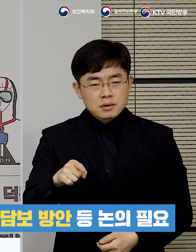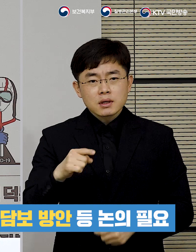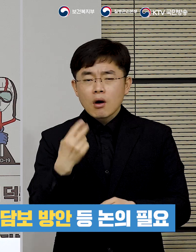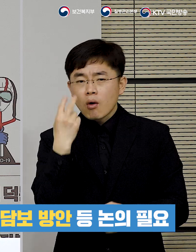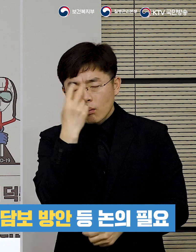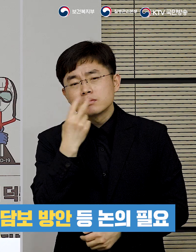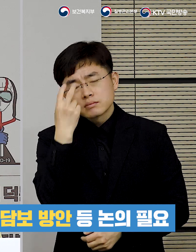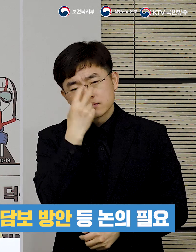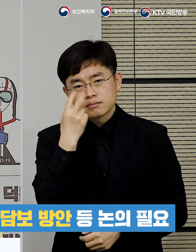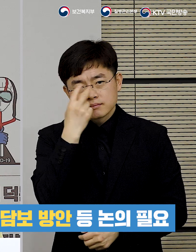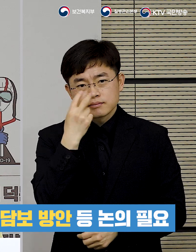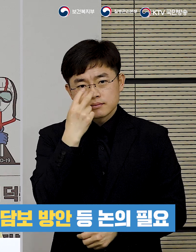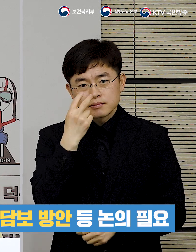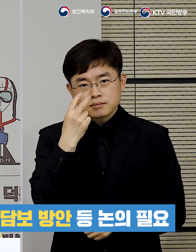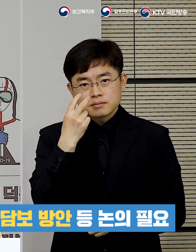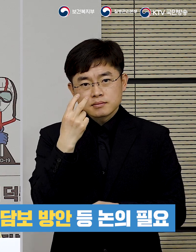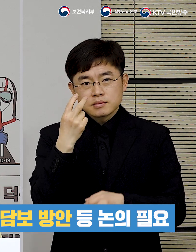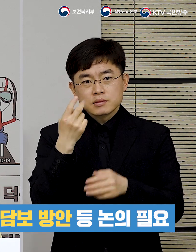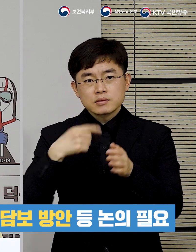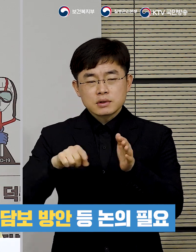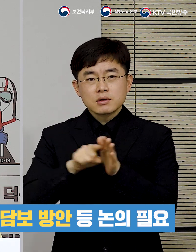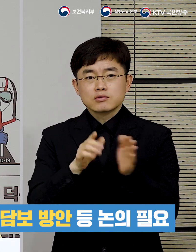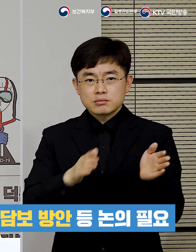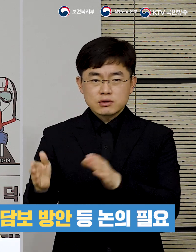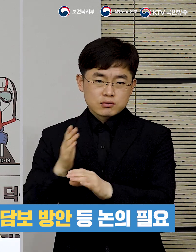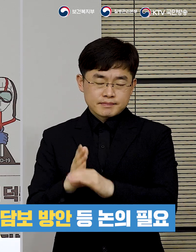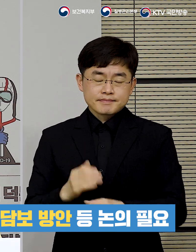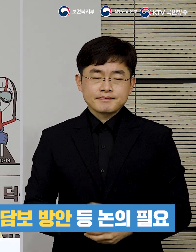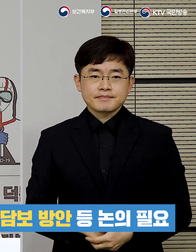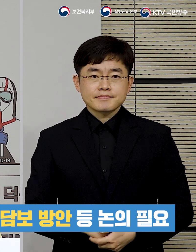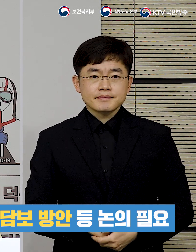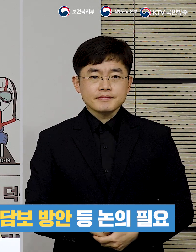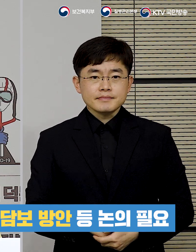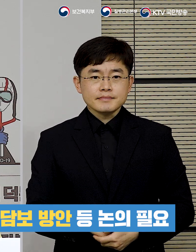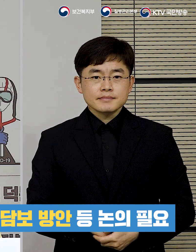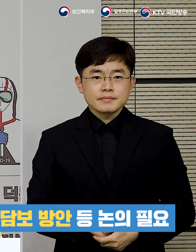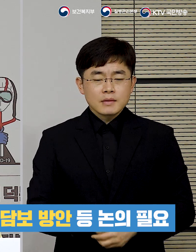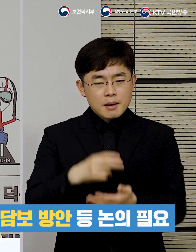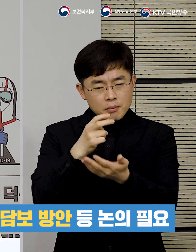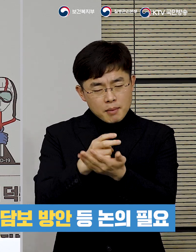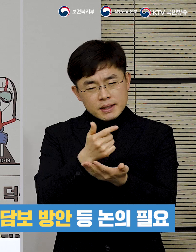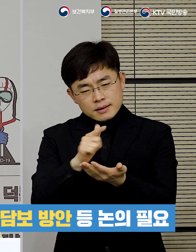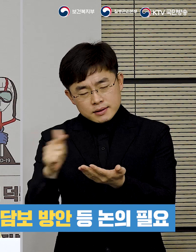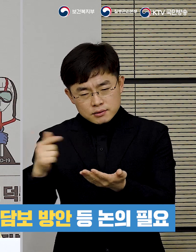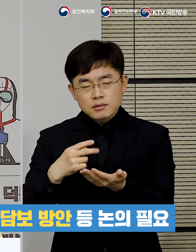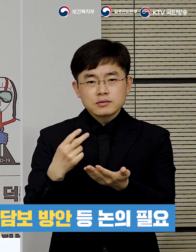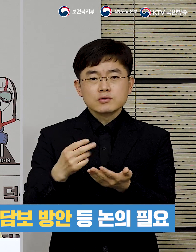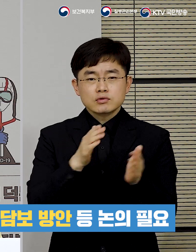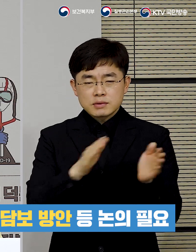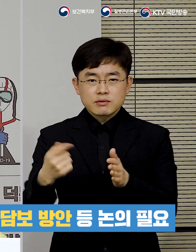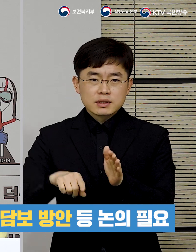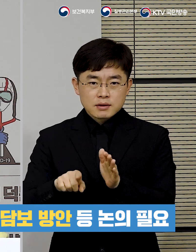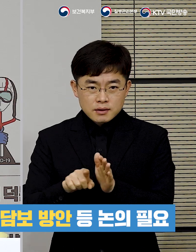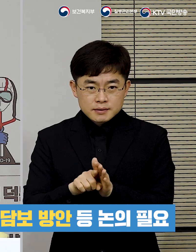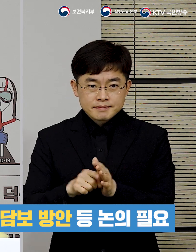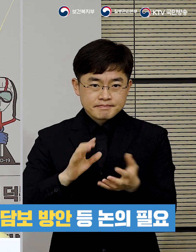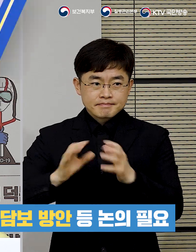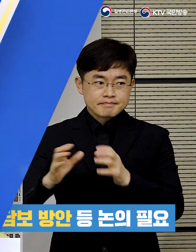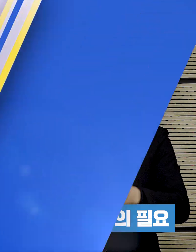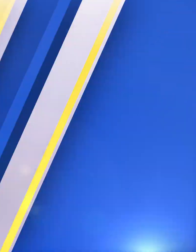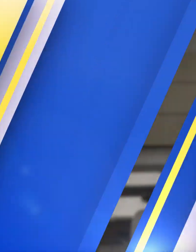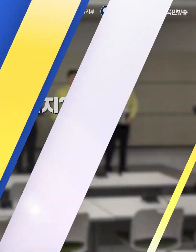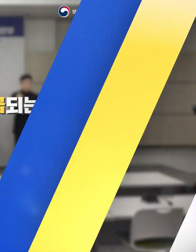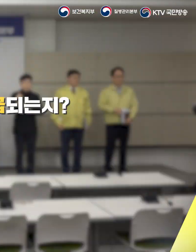점도 검토가 돼야 되는 부분이 있다라고 생각을 해서 이러한 부분들도 같이 논의가 진행되고 있다라는